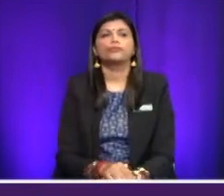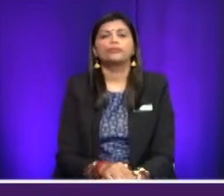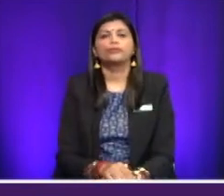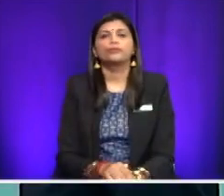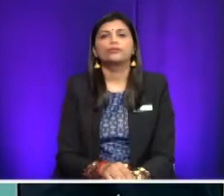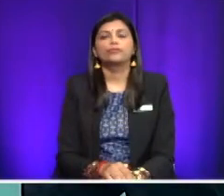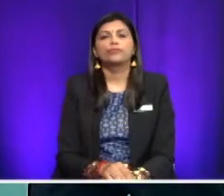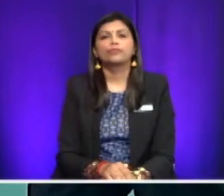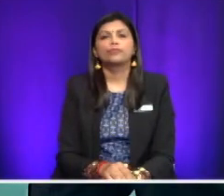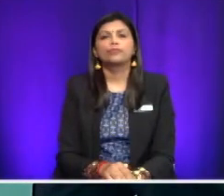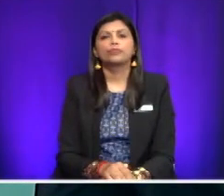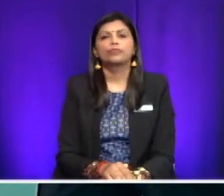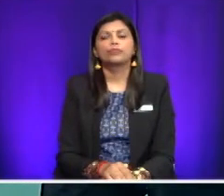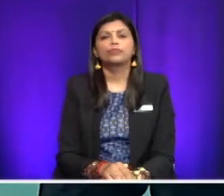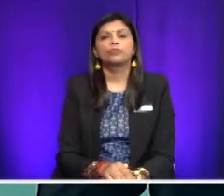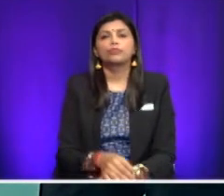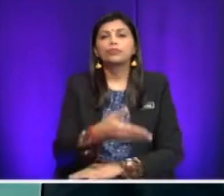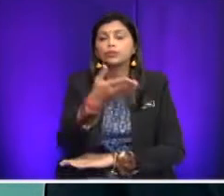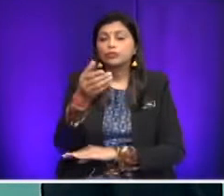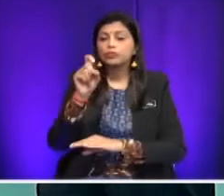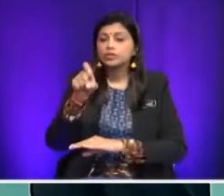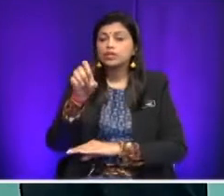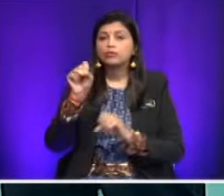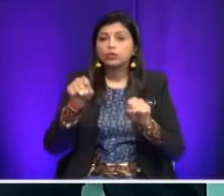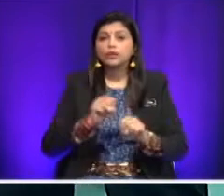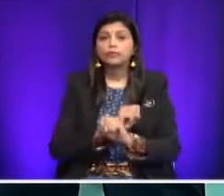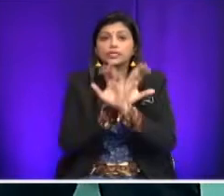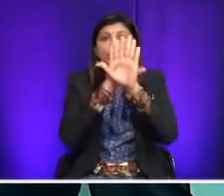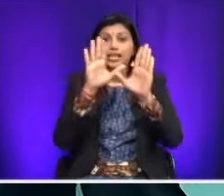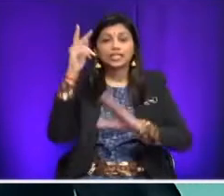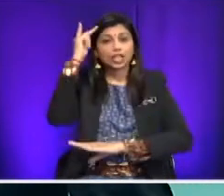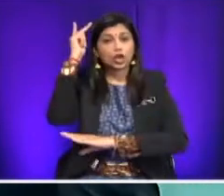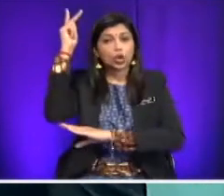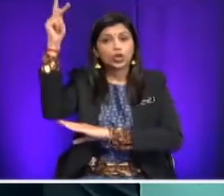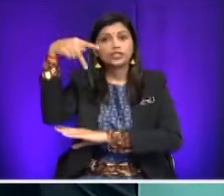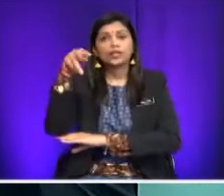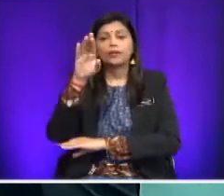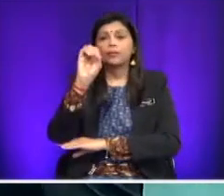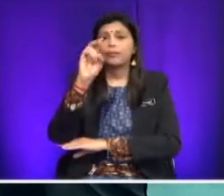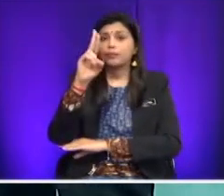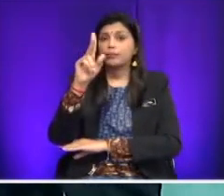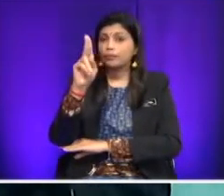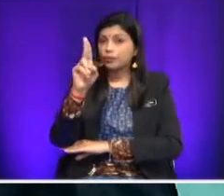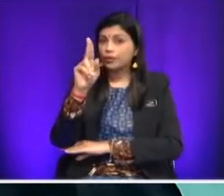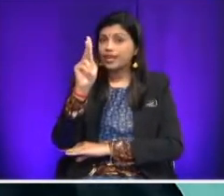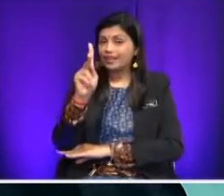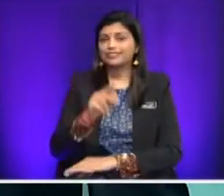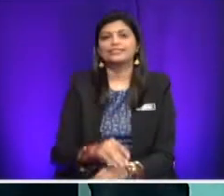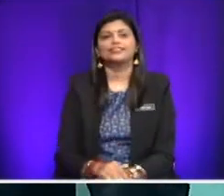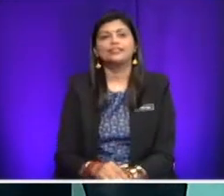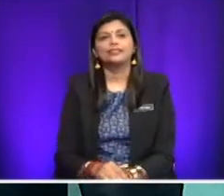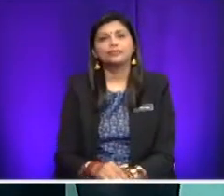industri dan juga Menjelaskan konsep produk dalam rekabentuk Indah V dalam perbagai dan pelbagai model produk oke di sini